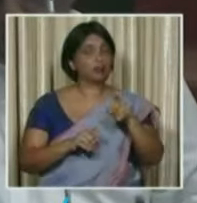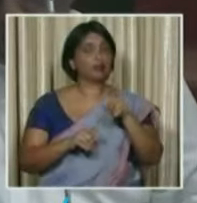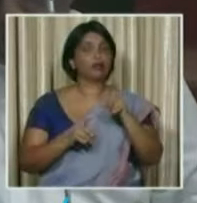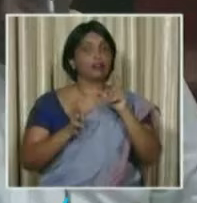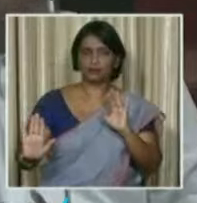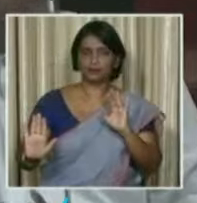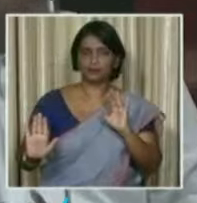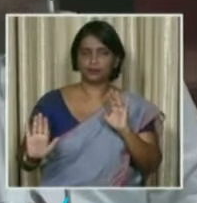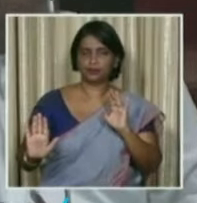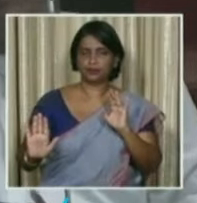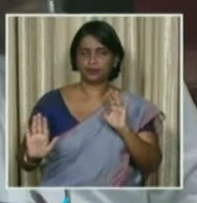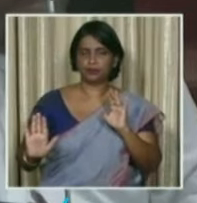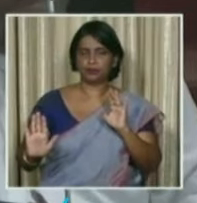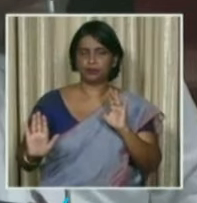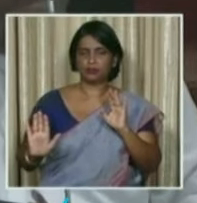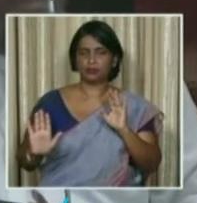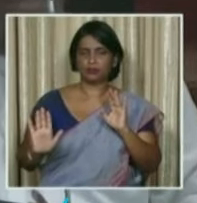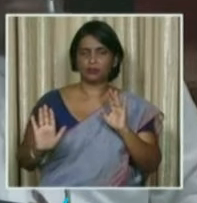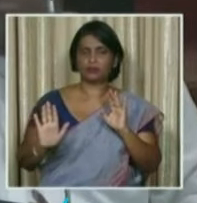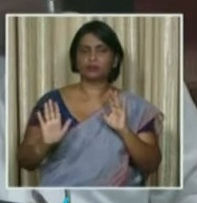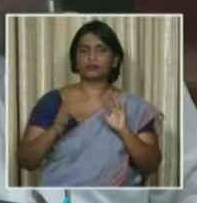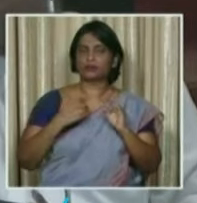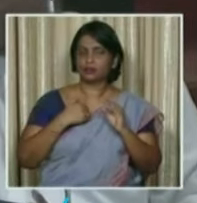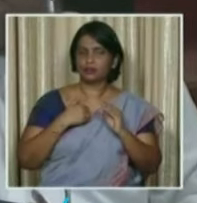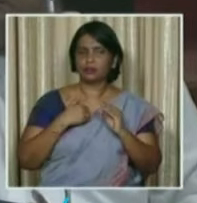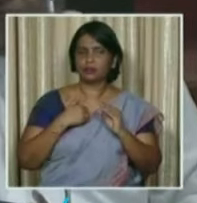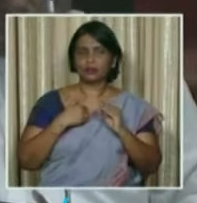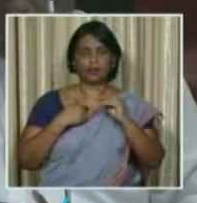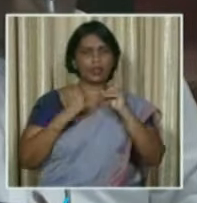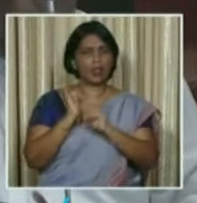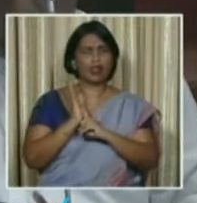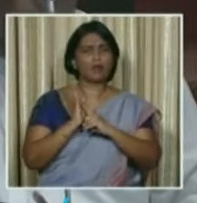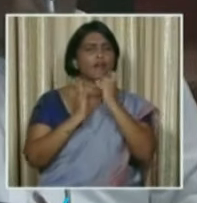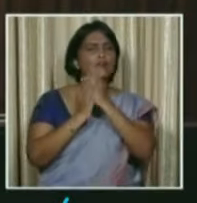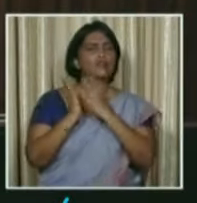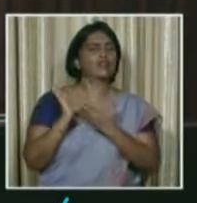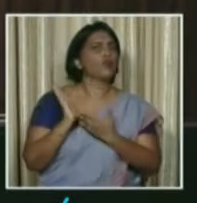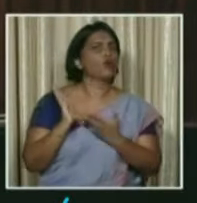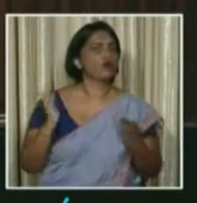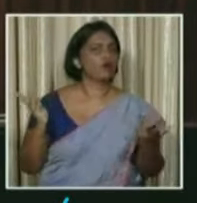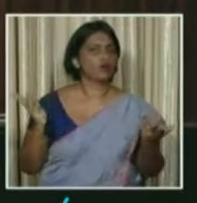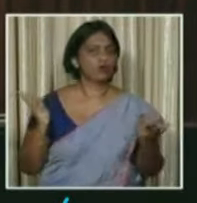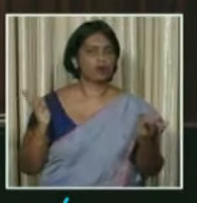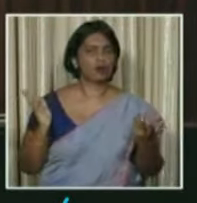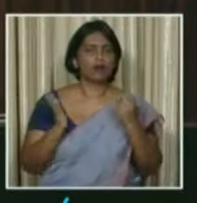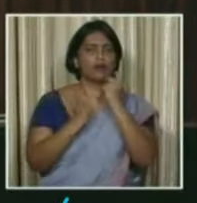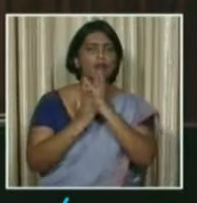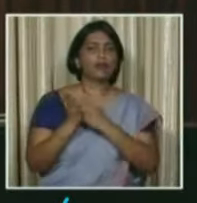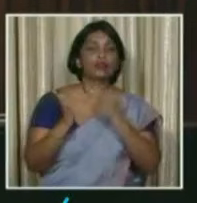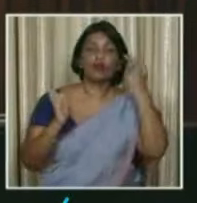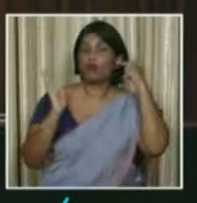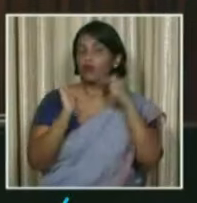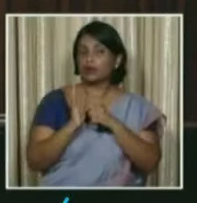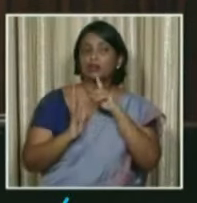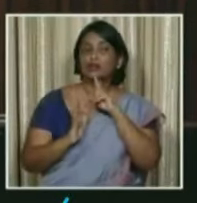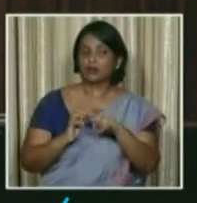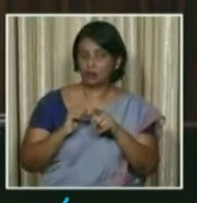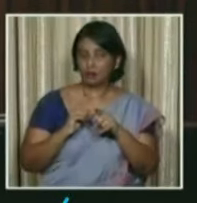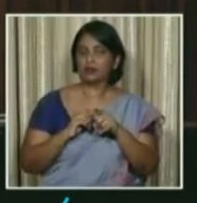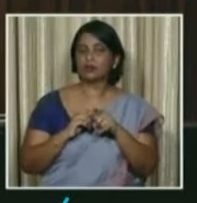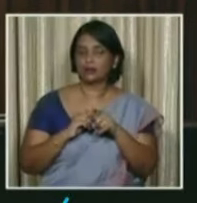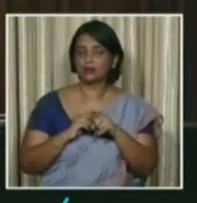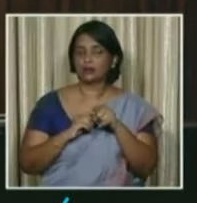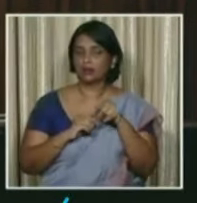කවුන්සිල් එක ඇතුලේ. කිරියල්ල මැතිතුමා, මට ඔබතුමා කියන්නේ ව්‍යවස්ථාවේ කොතනද ඕක තියෙන්නේ කියලා. මම ඔබතුමාට කියනවා. ඔය කාරණේ ව්‍යවස්ථාවේ කියන්නේ ඔබතුමා